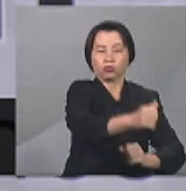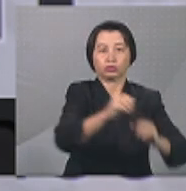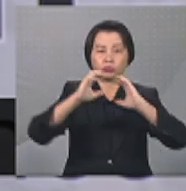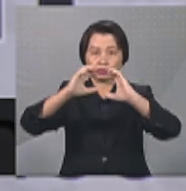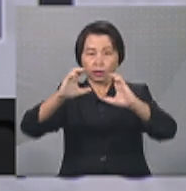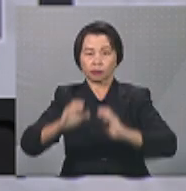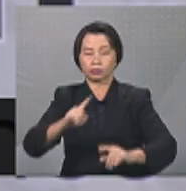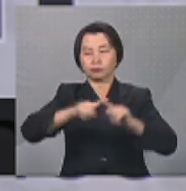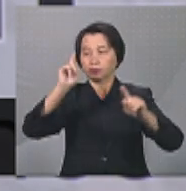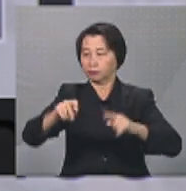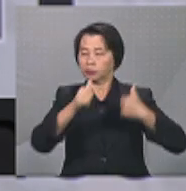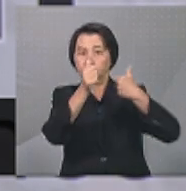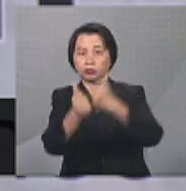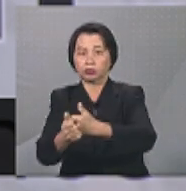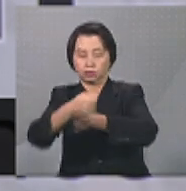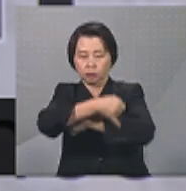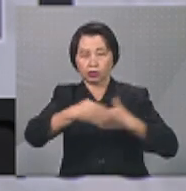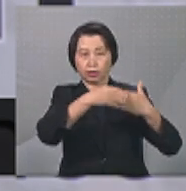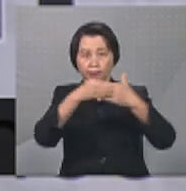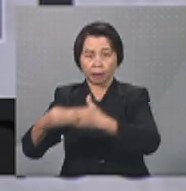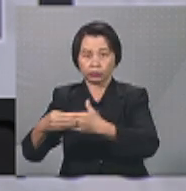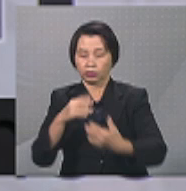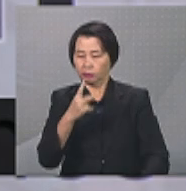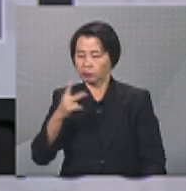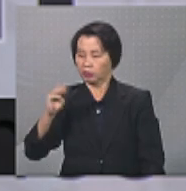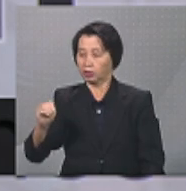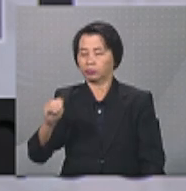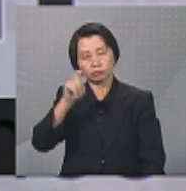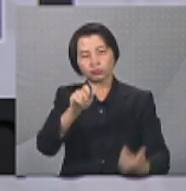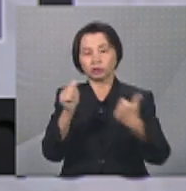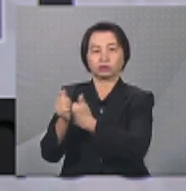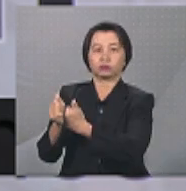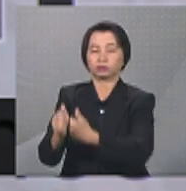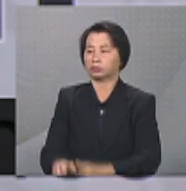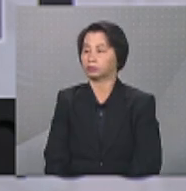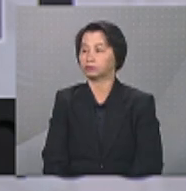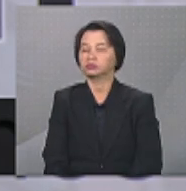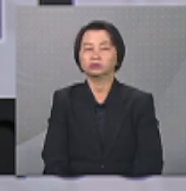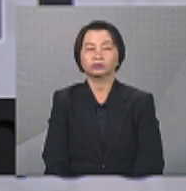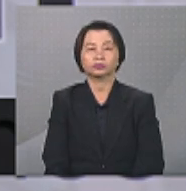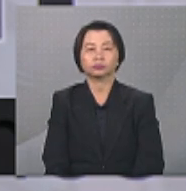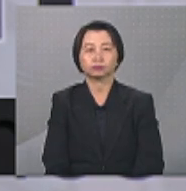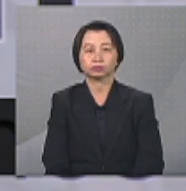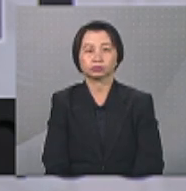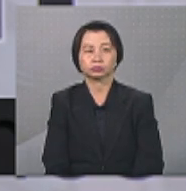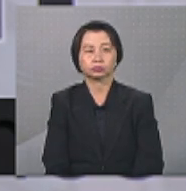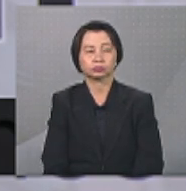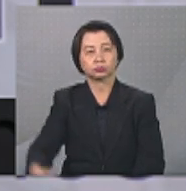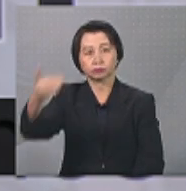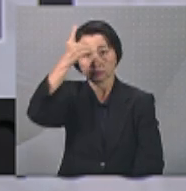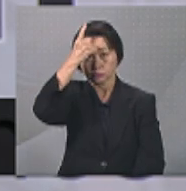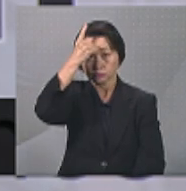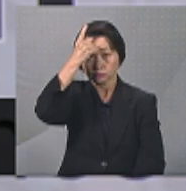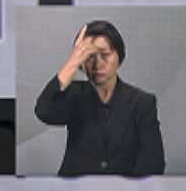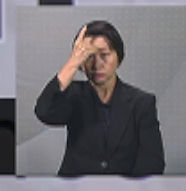dia kena ikut garis panduan Kementerian Kesihatan. Itu yang penting. Last two questions. Datuk, Wan Zahidul